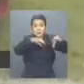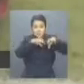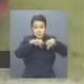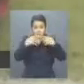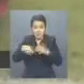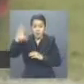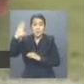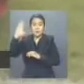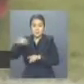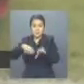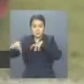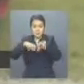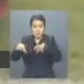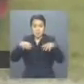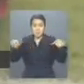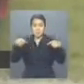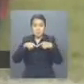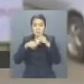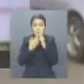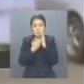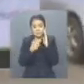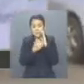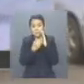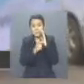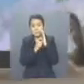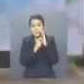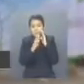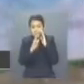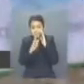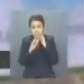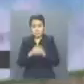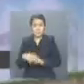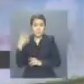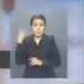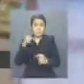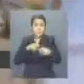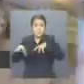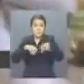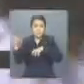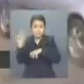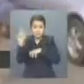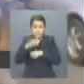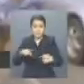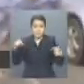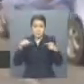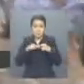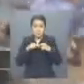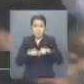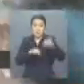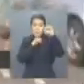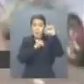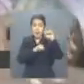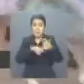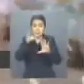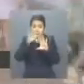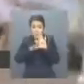ทคนิคอุบลราชธานีโดยในปัจจุบันนี้จังหวัดอุบลราชธานีมีแรงงานในระบบกว่า 38,000 คนและมีตำแหน่